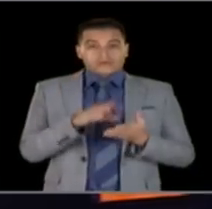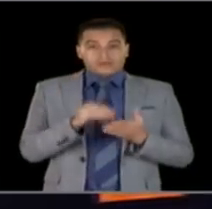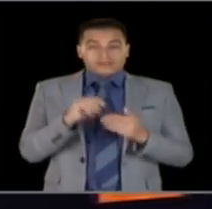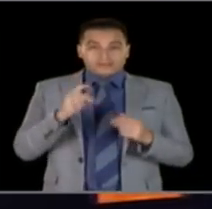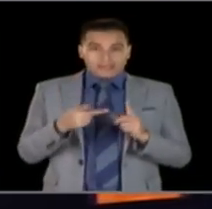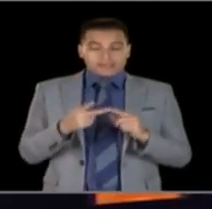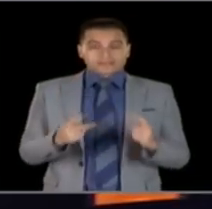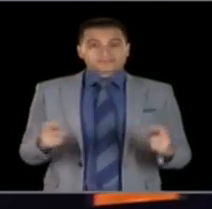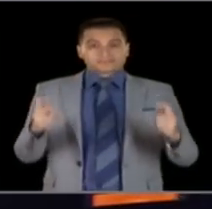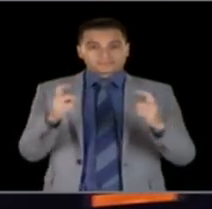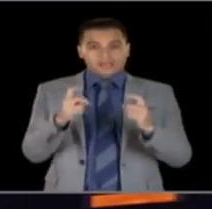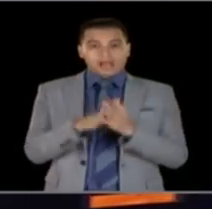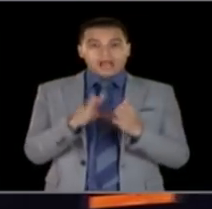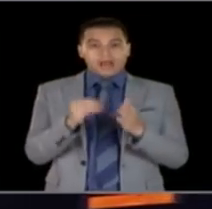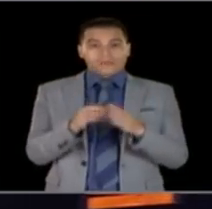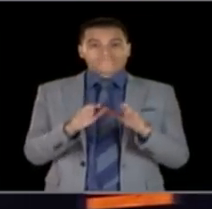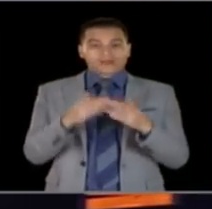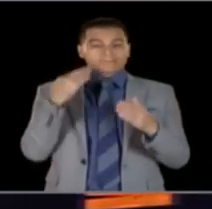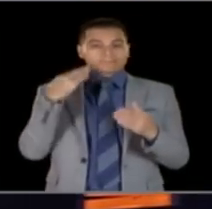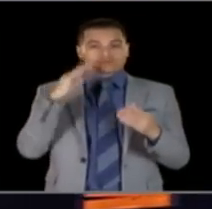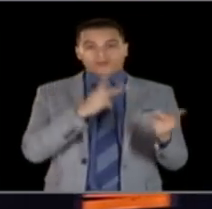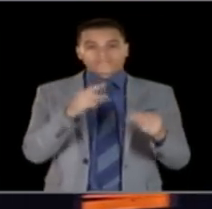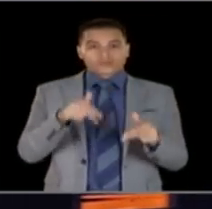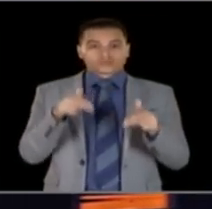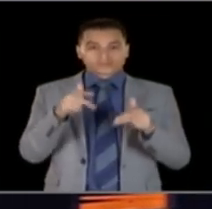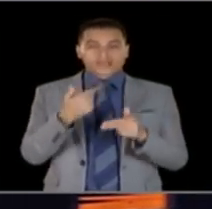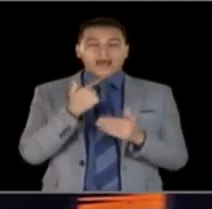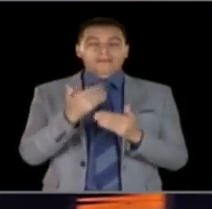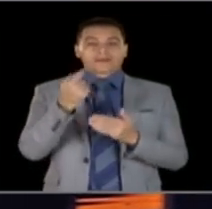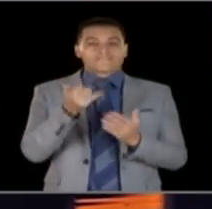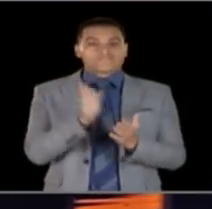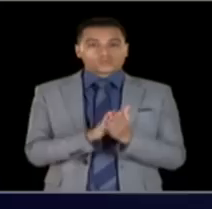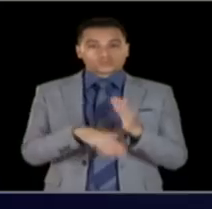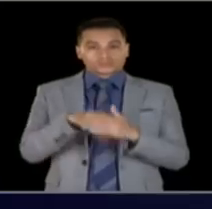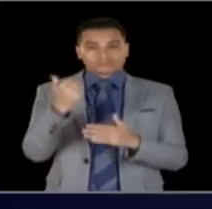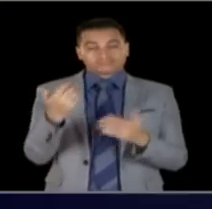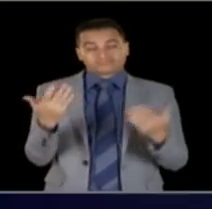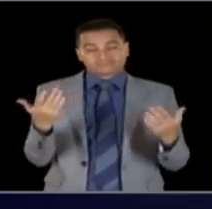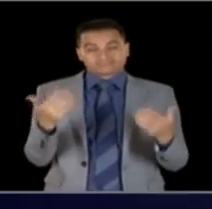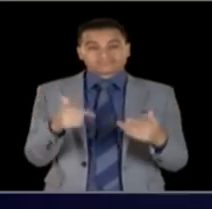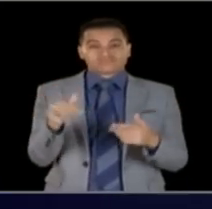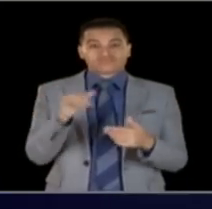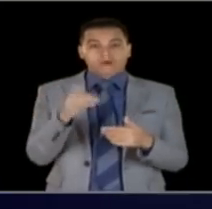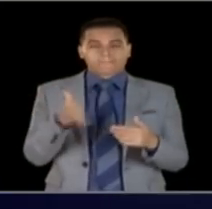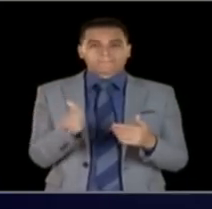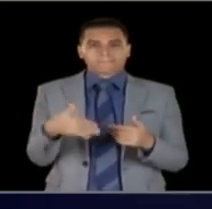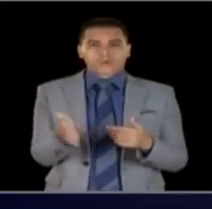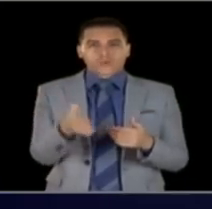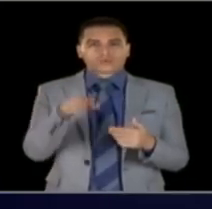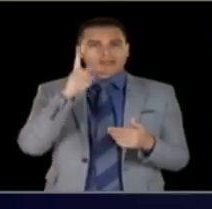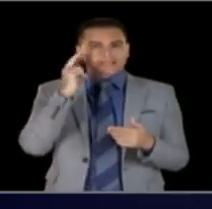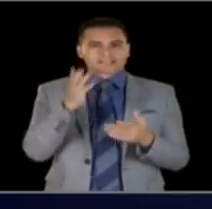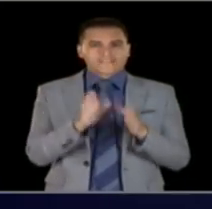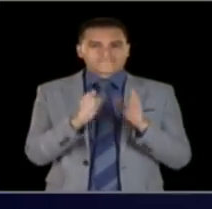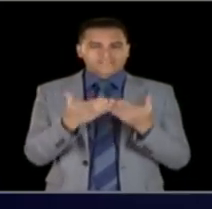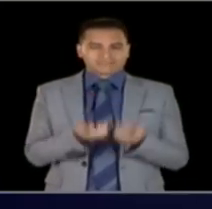الجولة الثانية. أول فريق مشرفنا في الاستوديو أمله الوحيد هو الفوز. من أعماق البحار نرحب